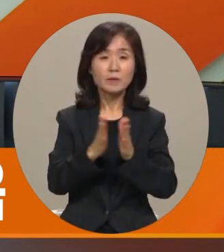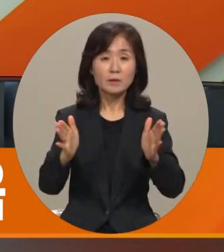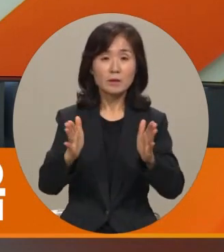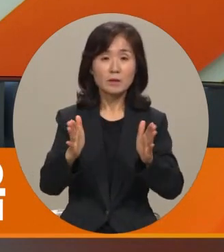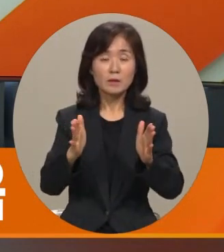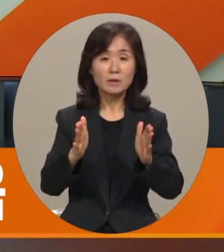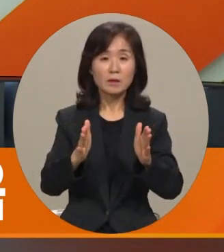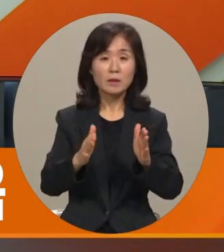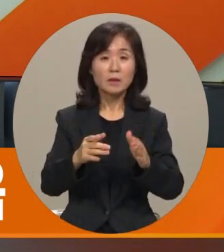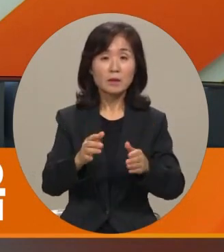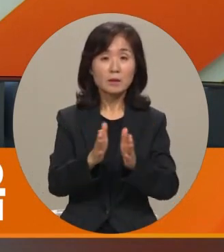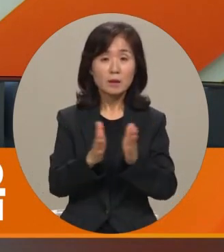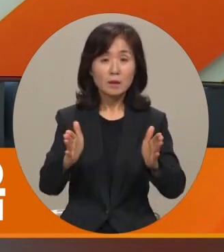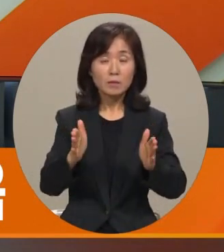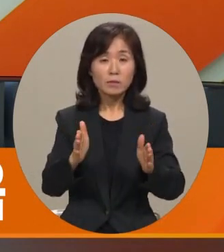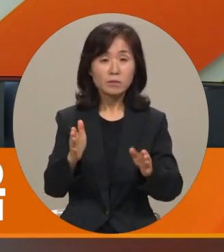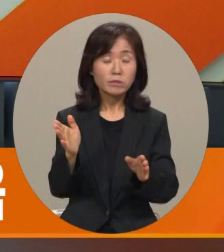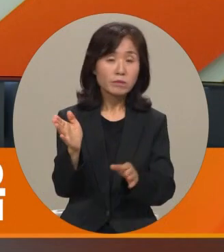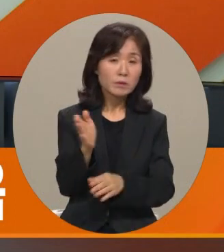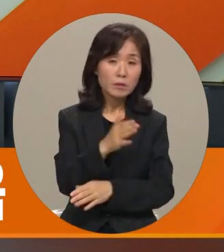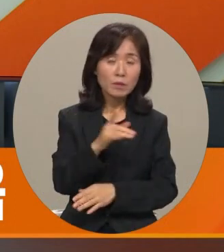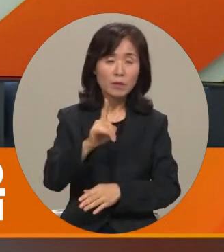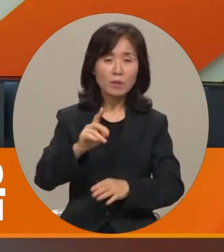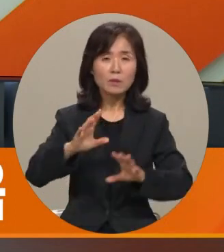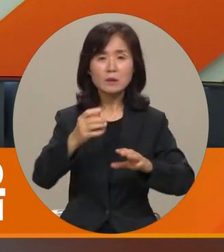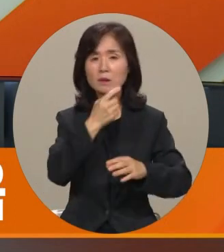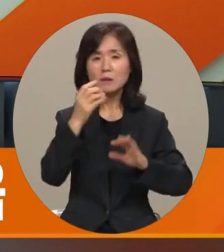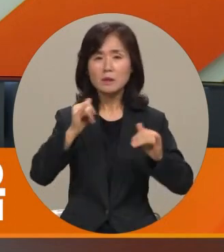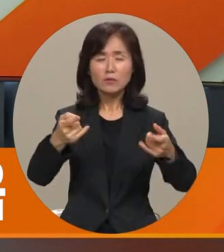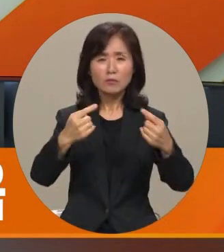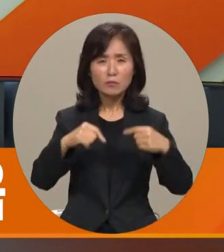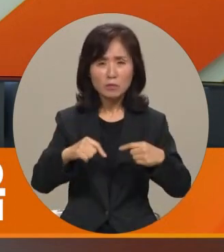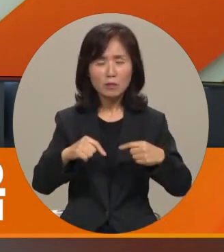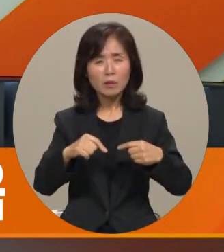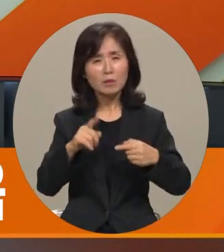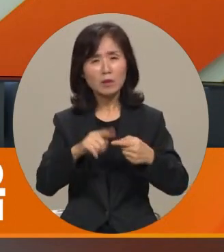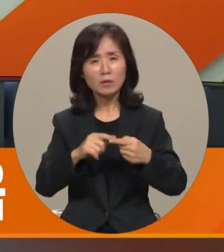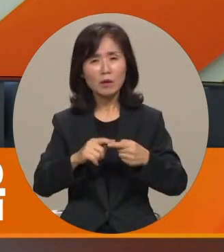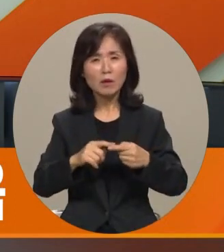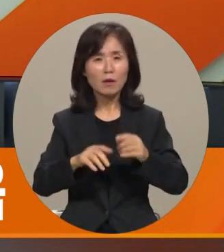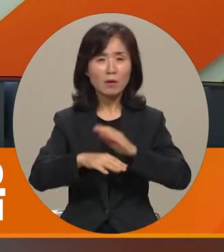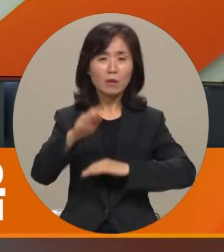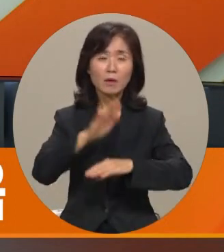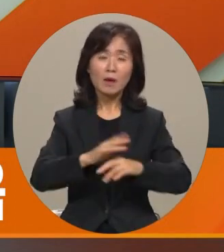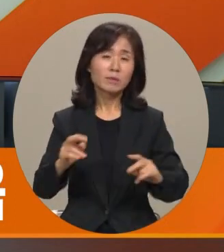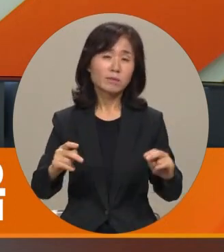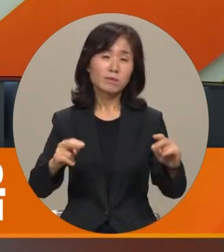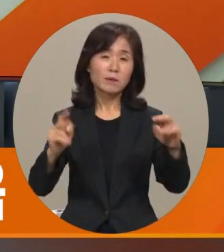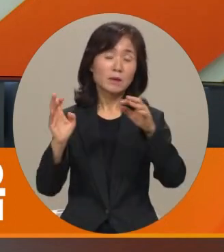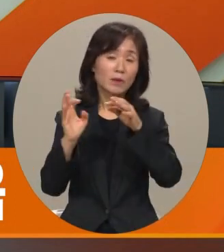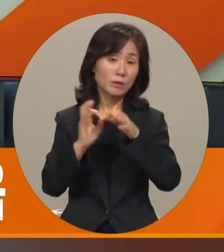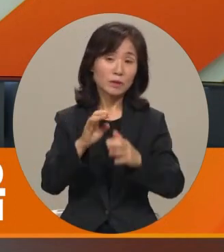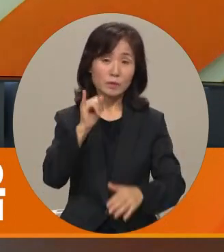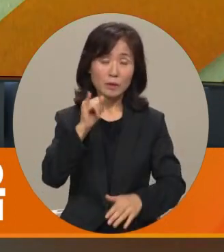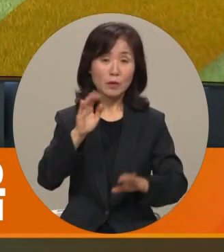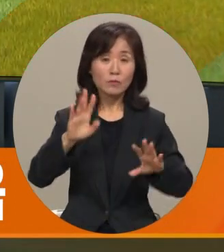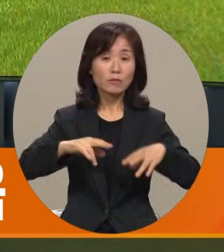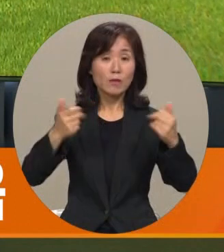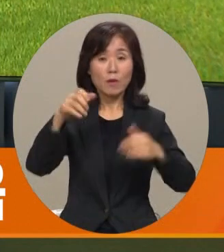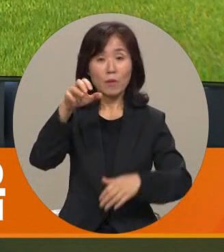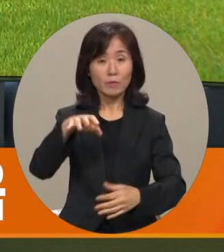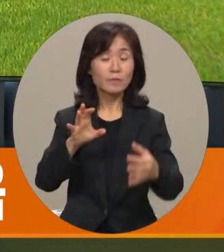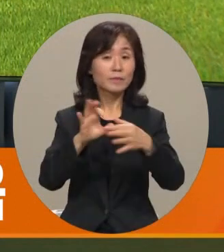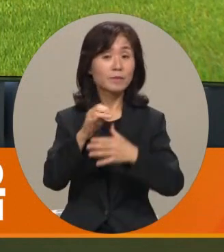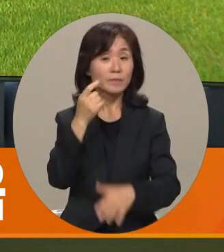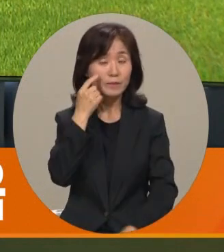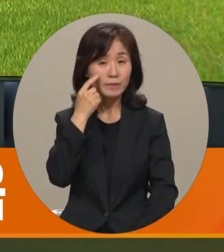출석 문제를 두고 오전 내내 여야의 공방이 이어졌는데요 국회에 나가 있는 취재 기자 연결합니다 자 서진석